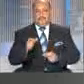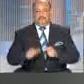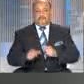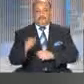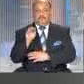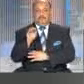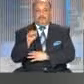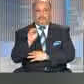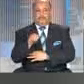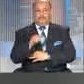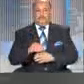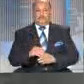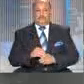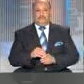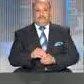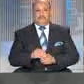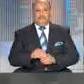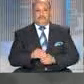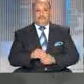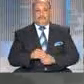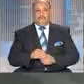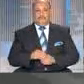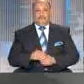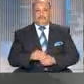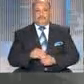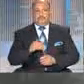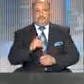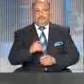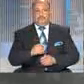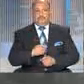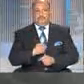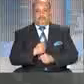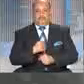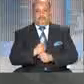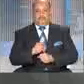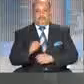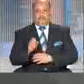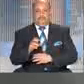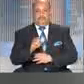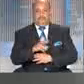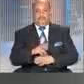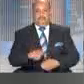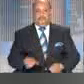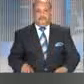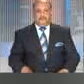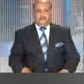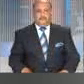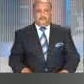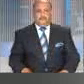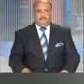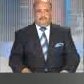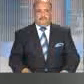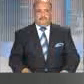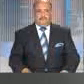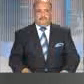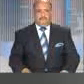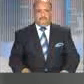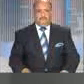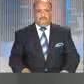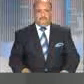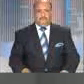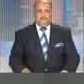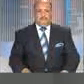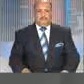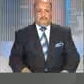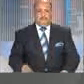اللي تزخر به الجهه نتاعنا حبينا نعملوا حاجات جديده زي اقامات هذه خاصه بالجهه مش موجوده في اي مكان عندنا رحلات في داخل